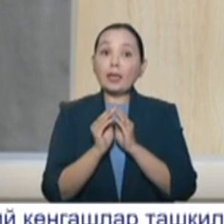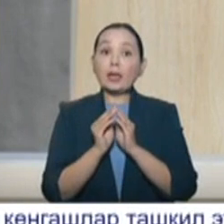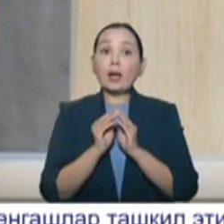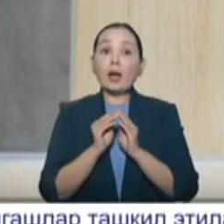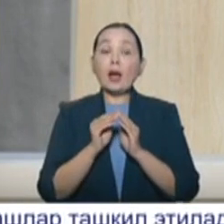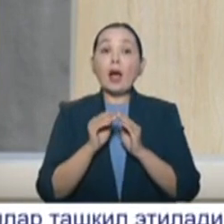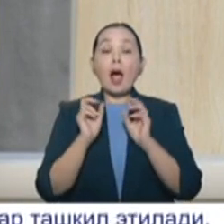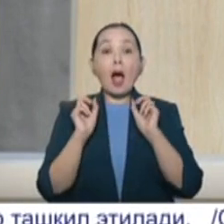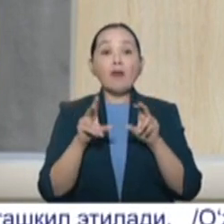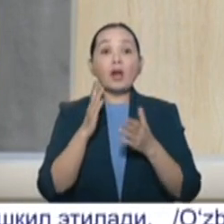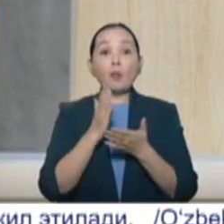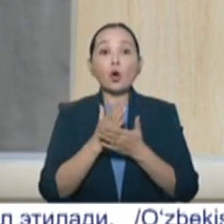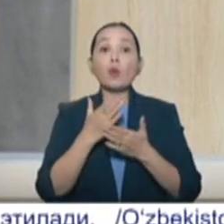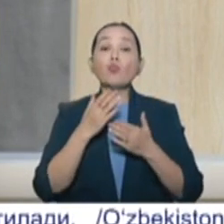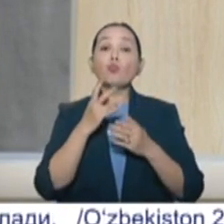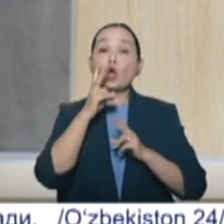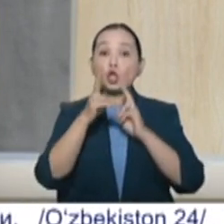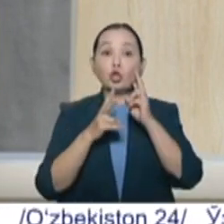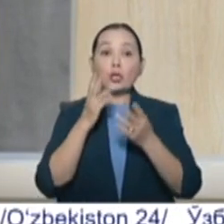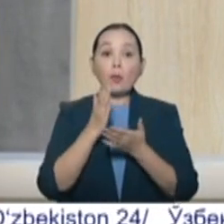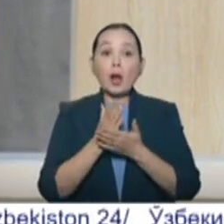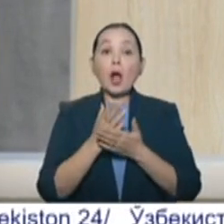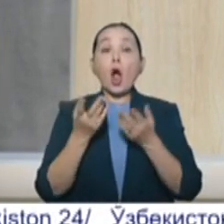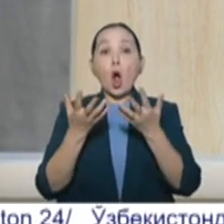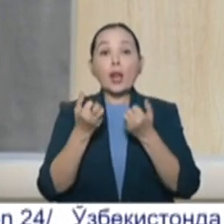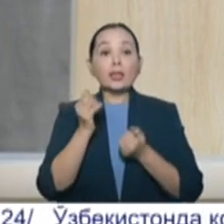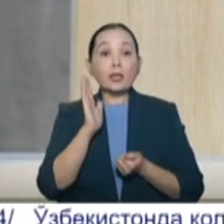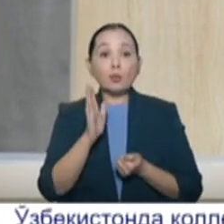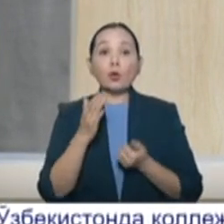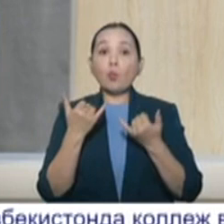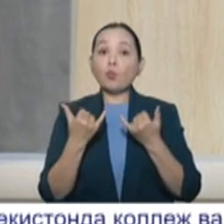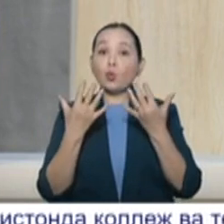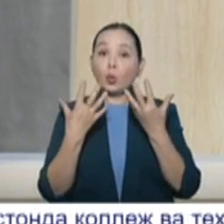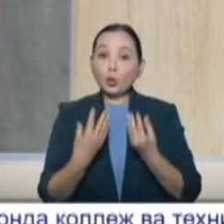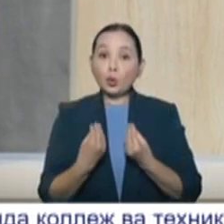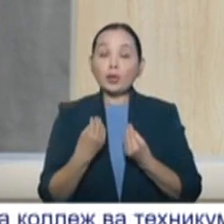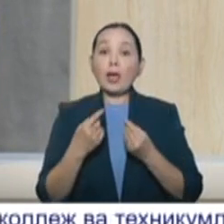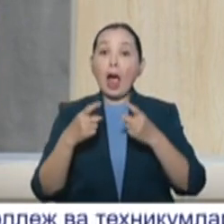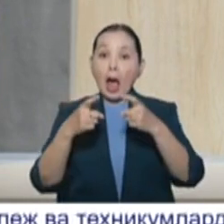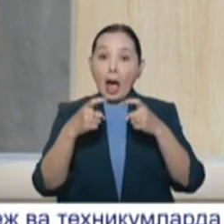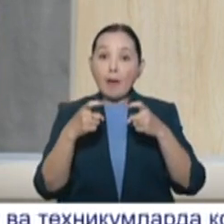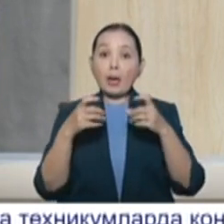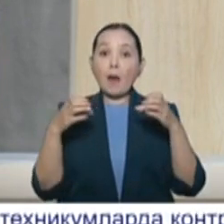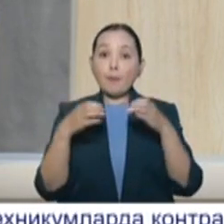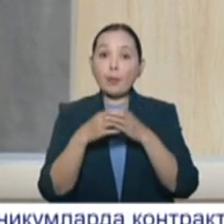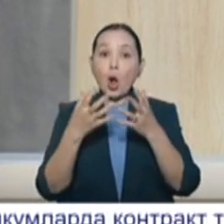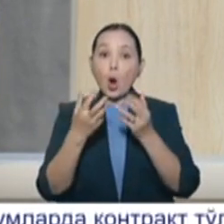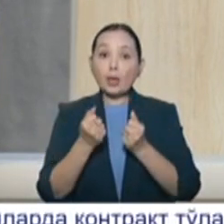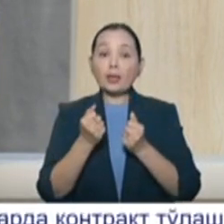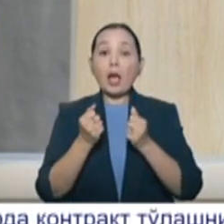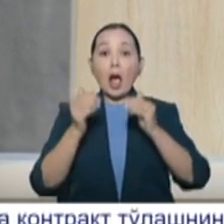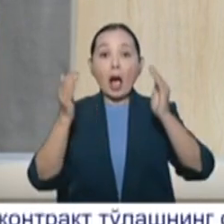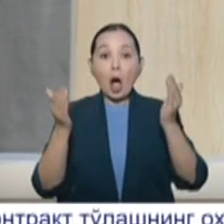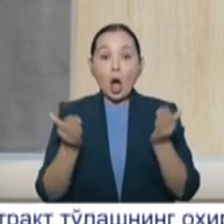bor, xatlar bor, murojaatlar bor oladigan bo'lsak, bugungi kunda qamrab olingan